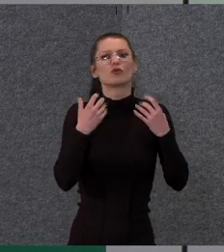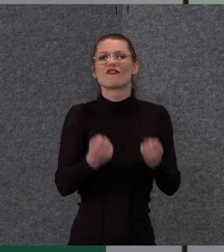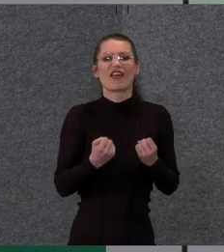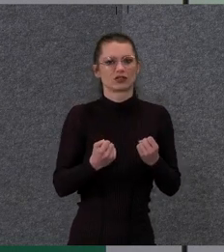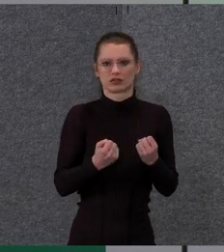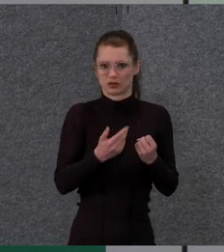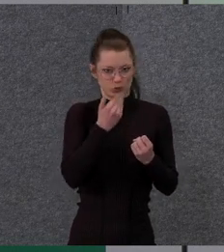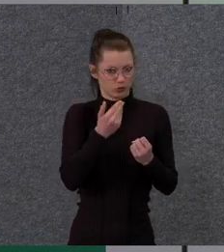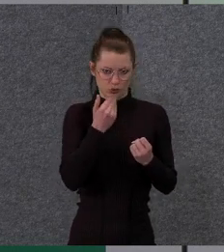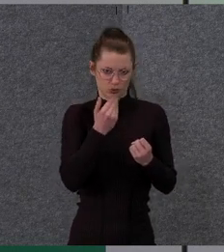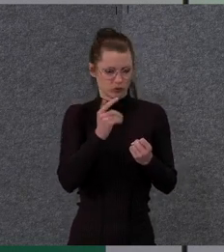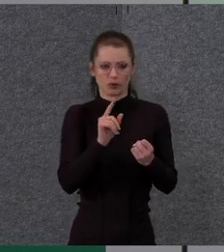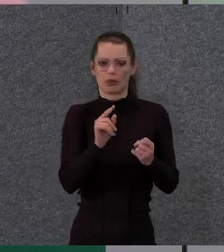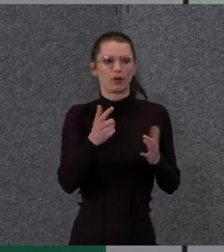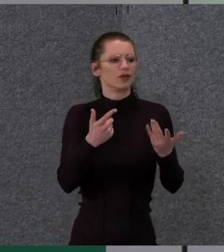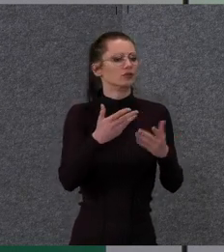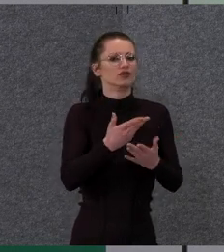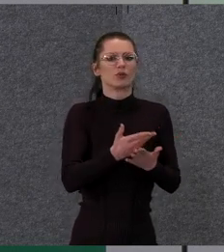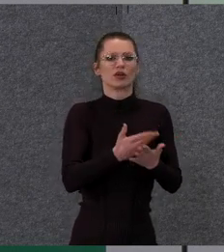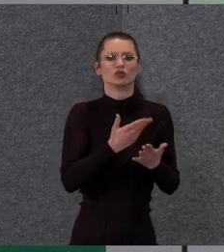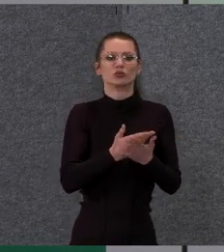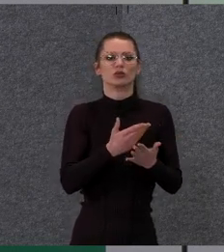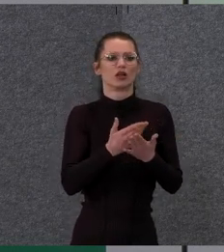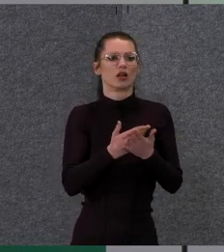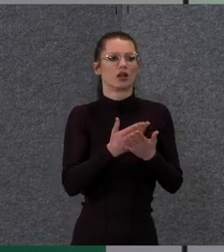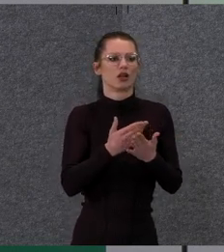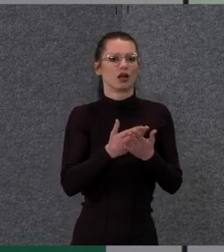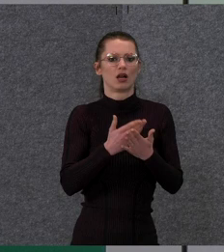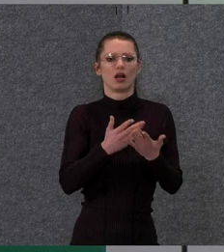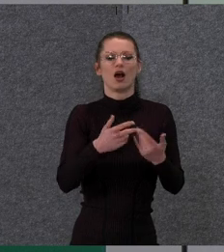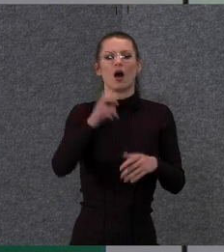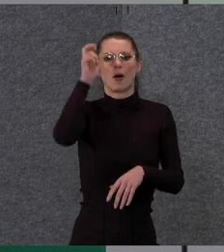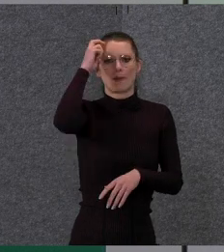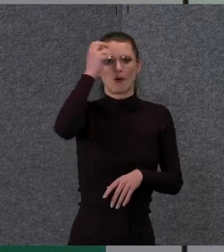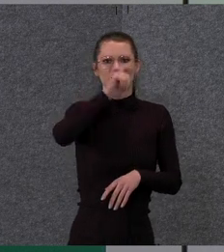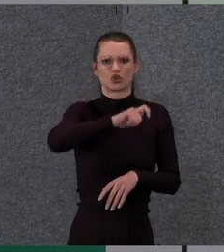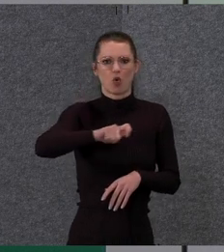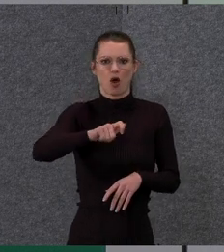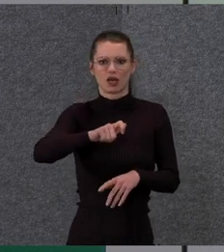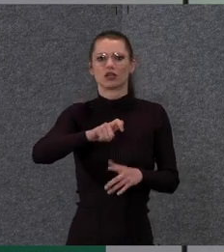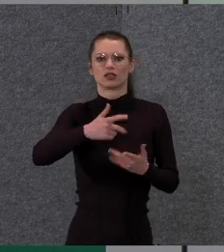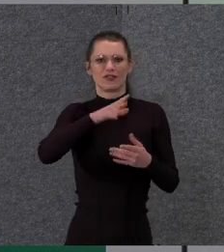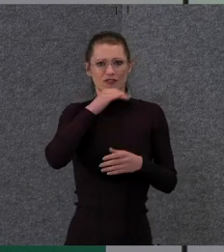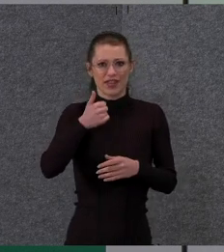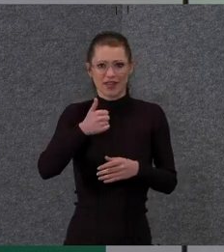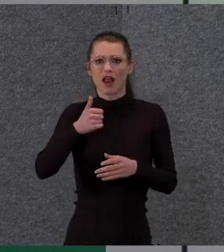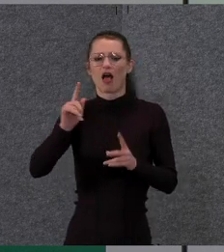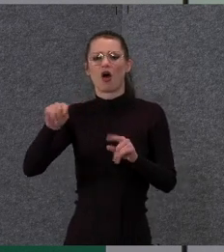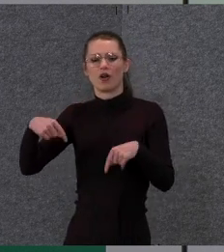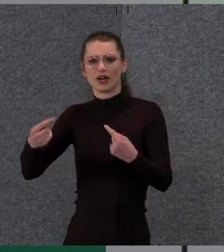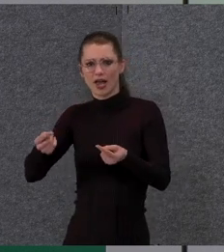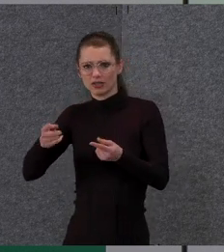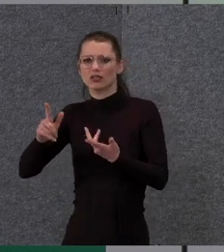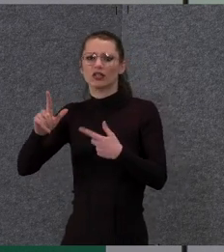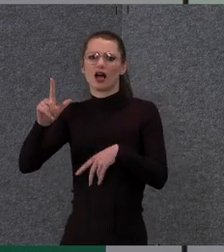das sich daran orientiert, dass es Lehrstühle mit wenig Professuren gibt und der Rest prekär im Mittelbau angestellt ist. Im angelsächsischen,